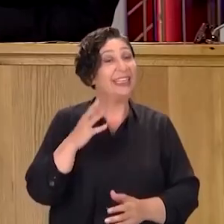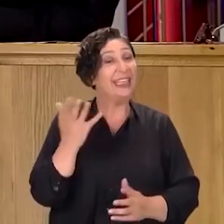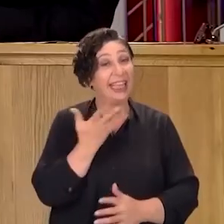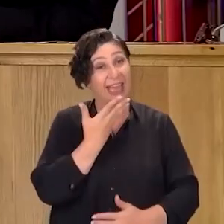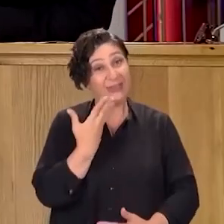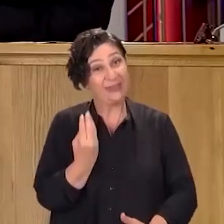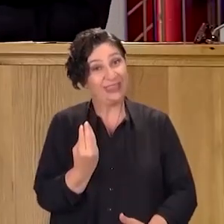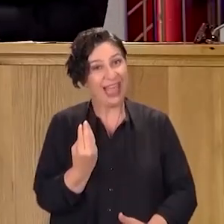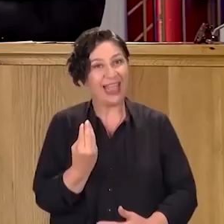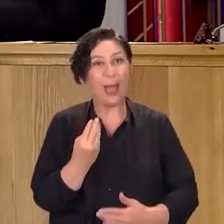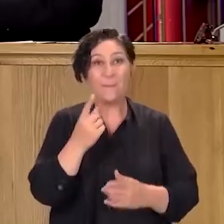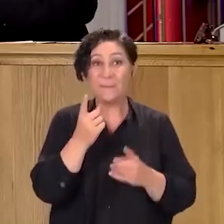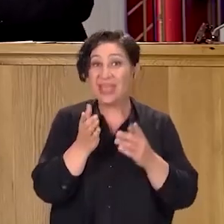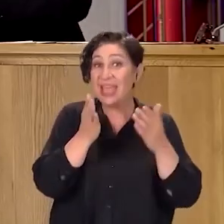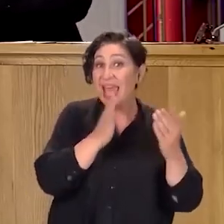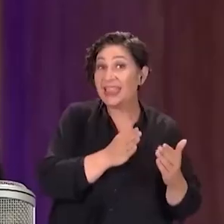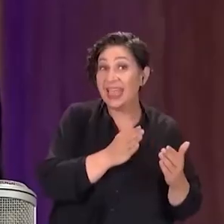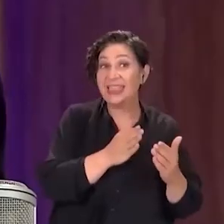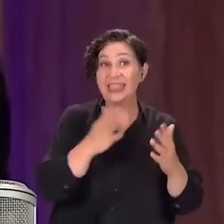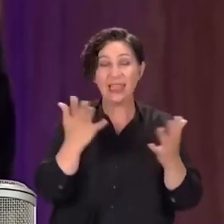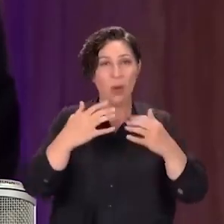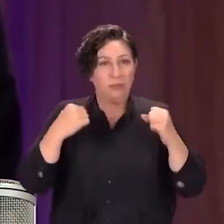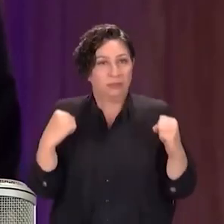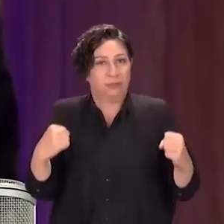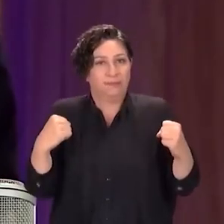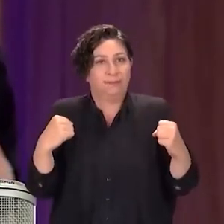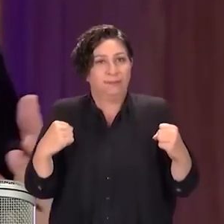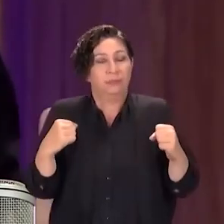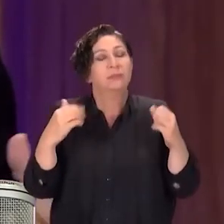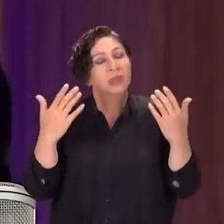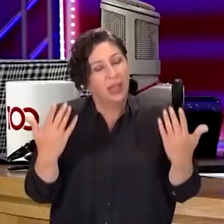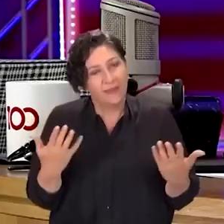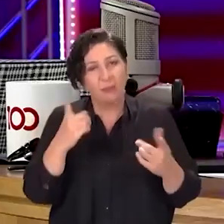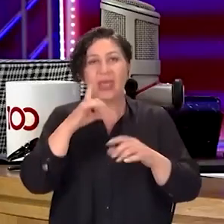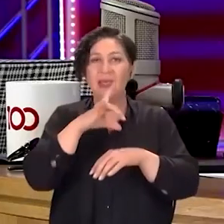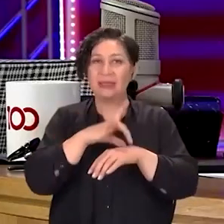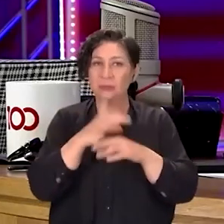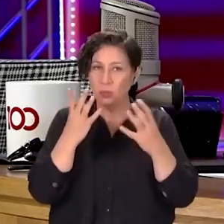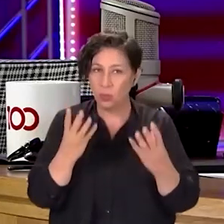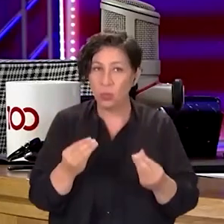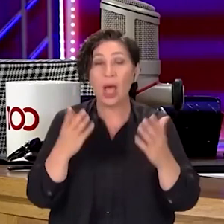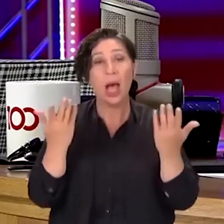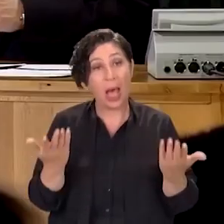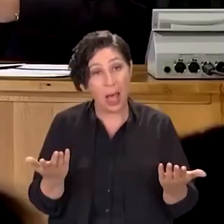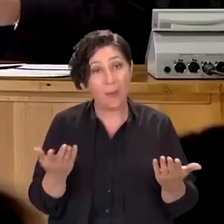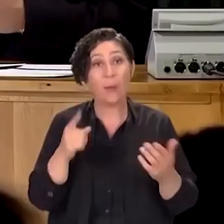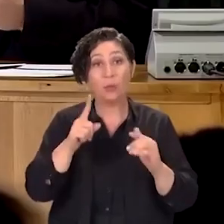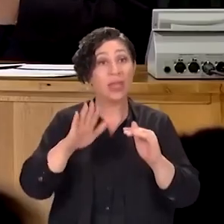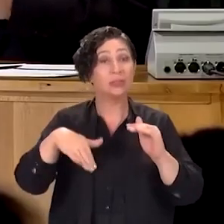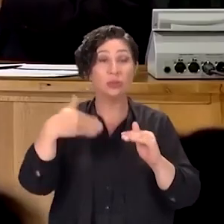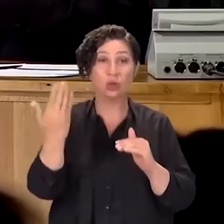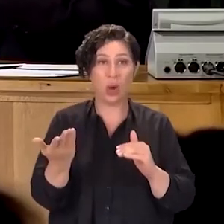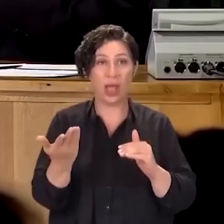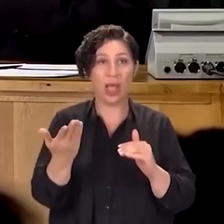kadar güzel. Bir yandan da daha kiloluydun. Evet, bir rahatsızlık oldu ama bundan